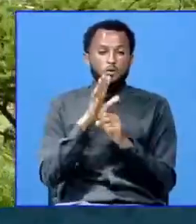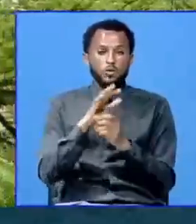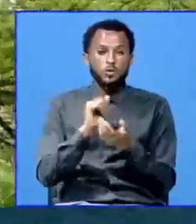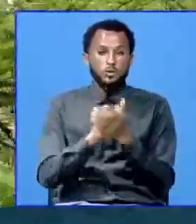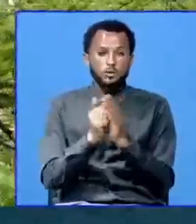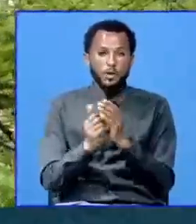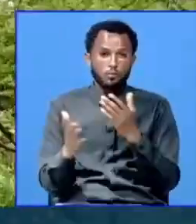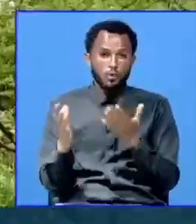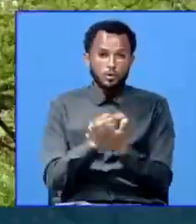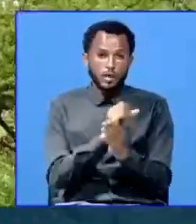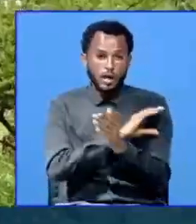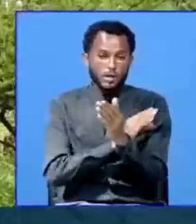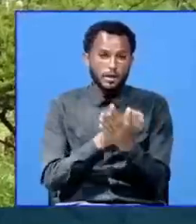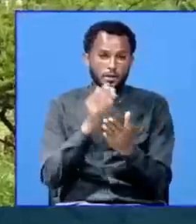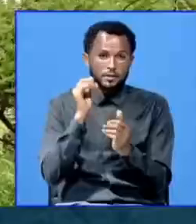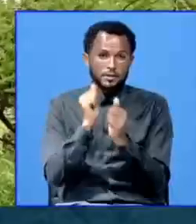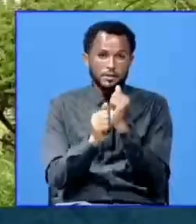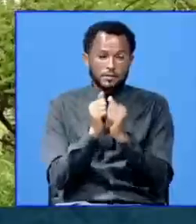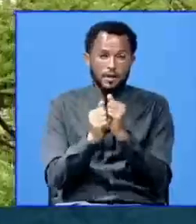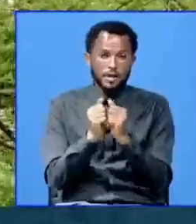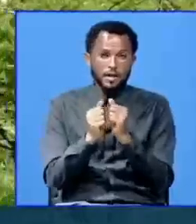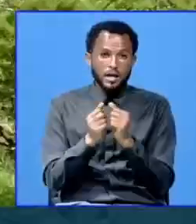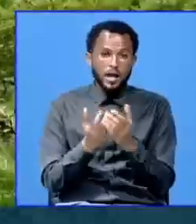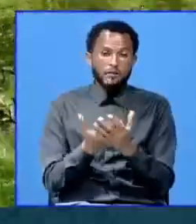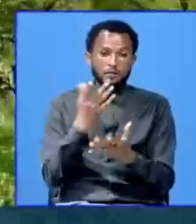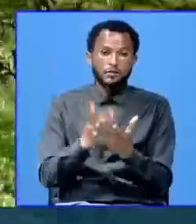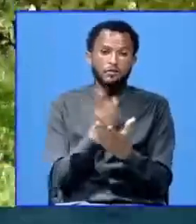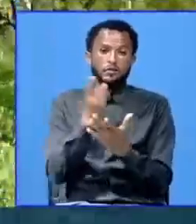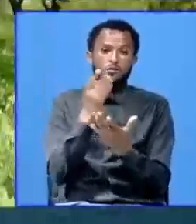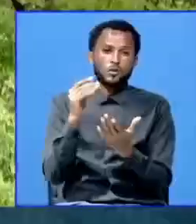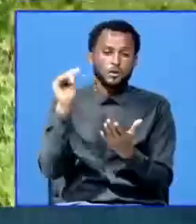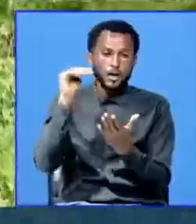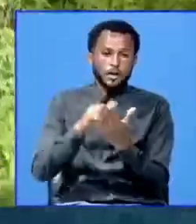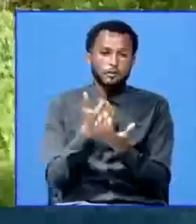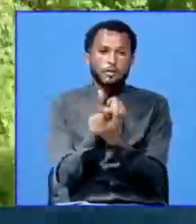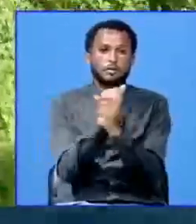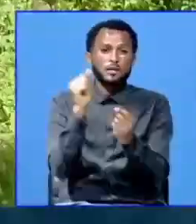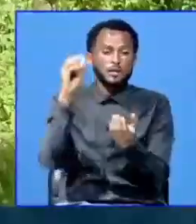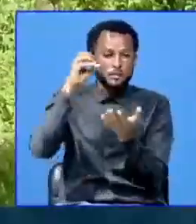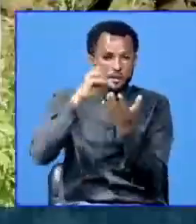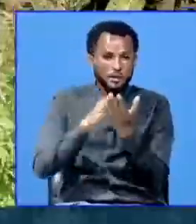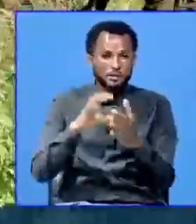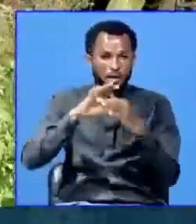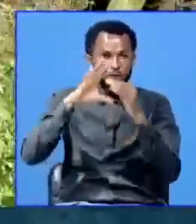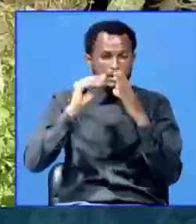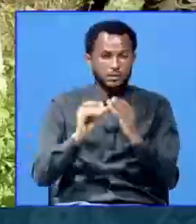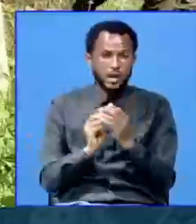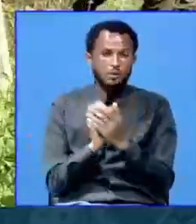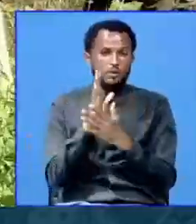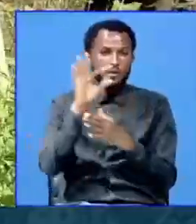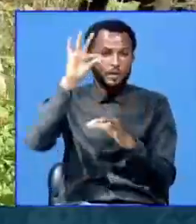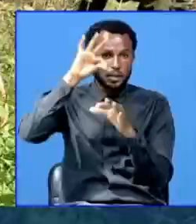እዩ ወረርቲ ሓይልታት ዝበረሰ ሃብቲ ተፈጥሮ ንምትካእን ዳግመ ሕውየት ትግራይ ንምርግጋፅን ሕብረተሰብ